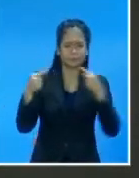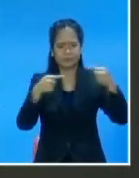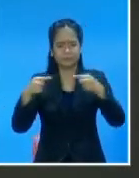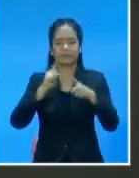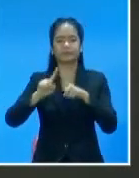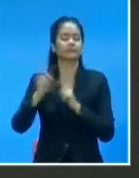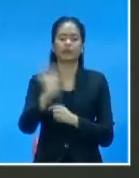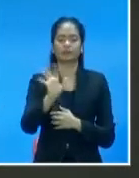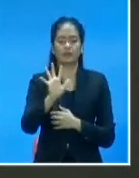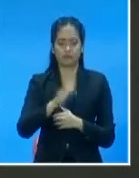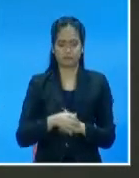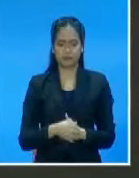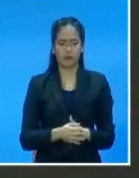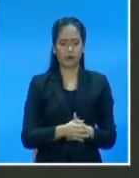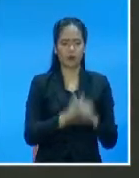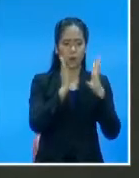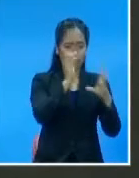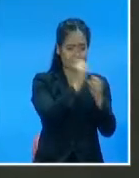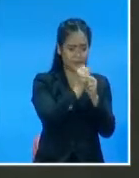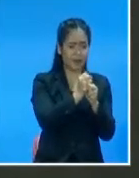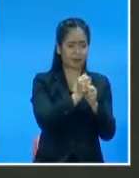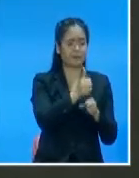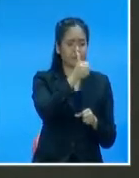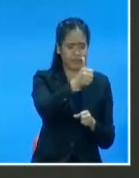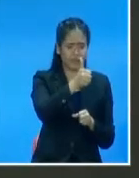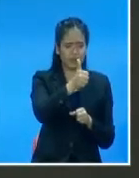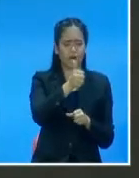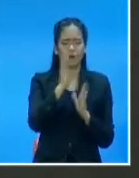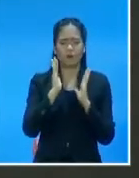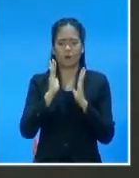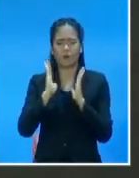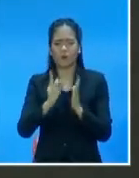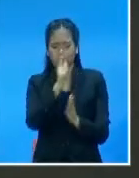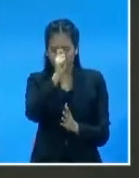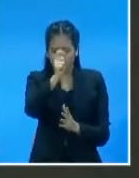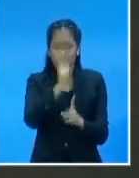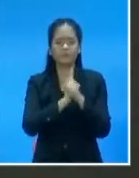ามันสองทางเจ้าที่ดีก็มีประชาชนดีก็มีที่เคารพกฎหมายเ